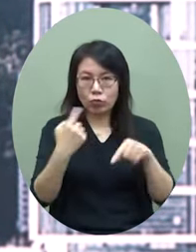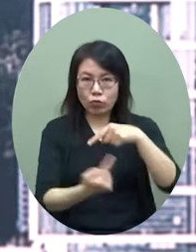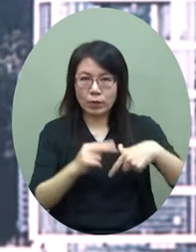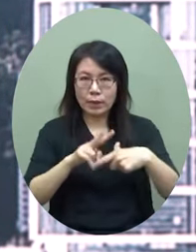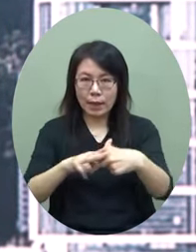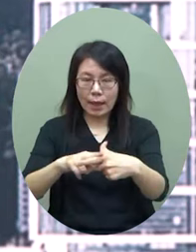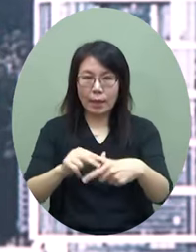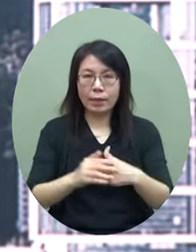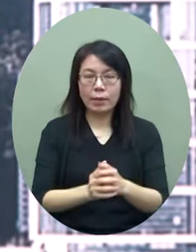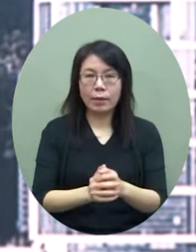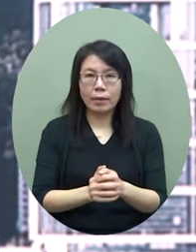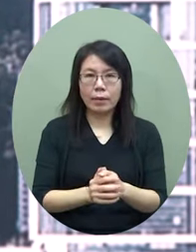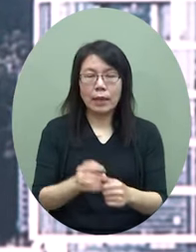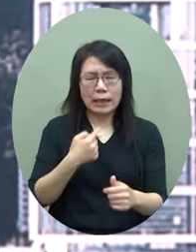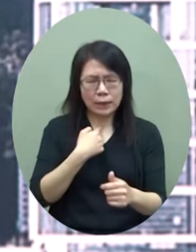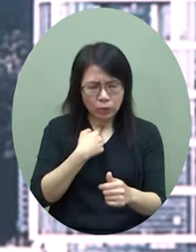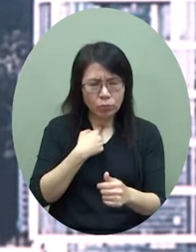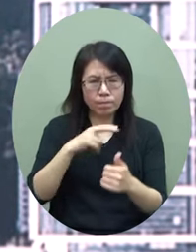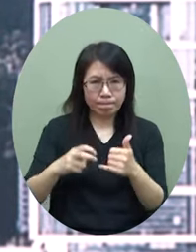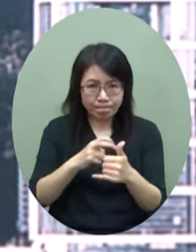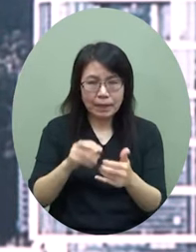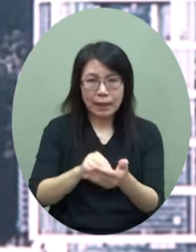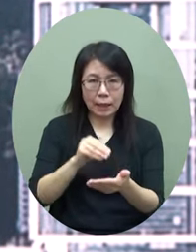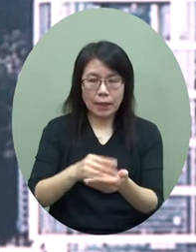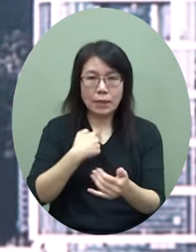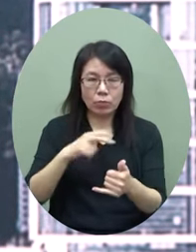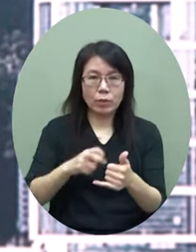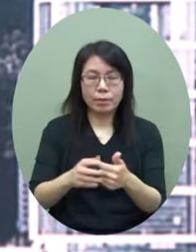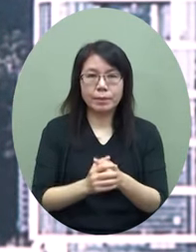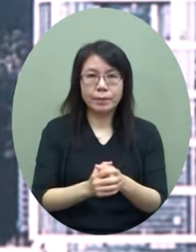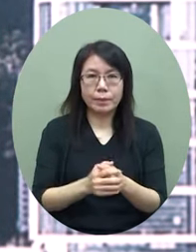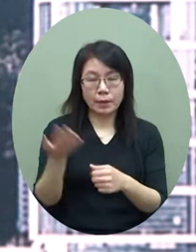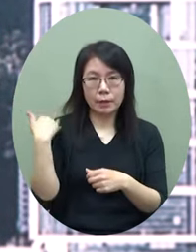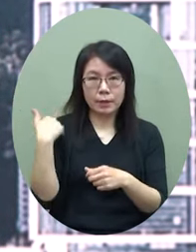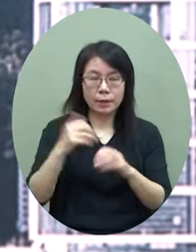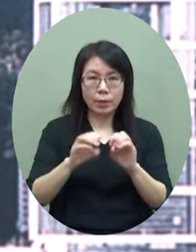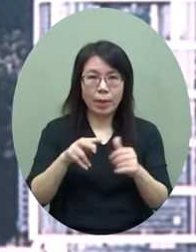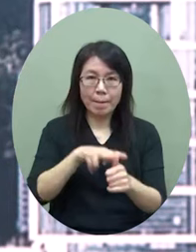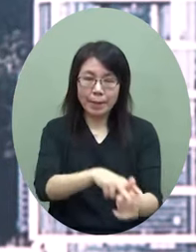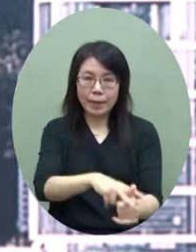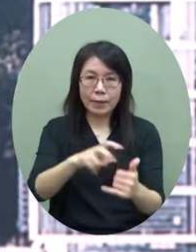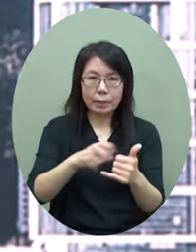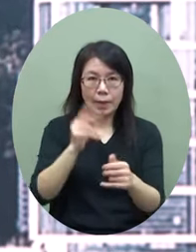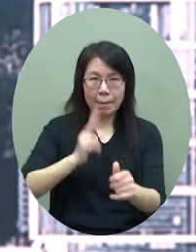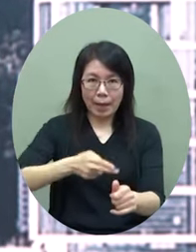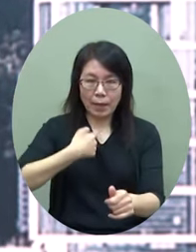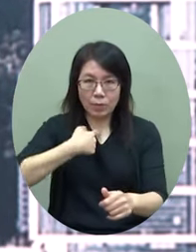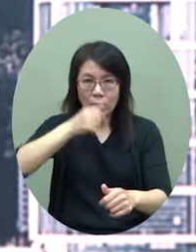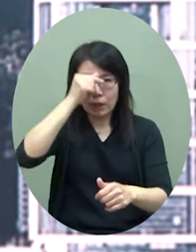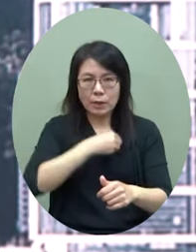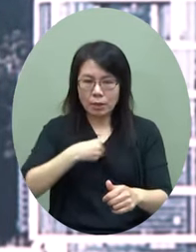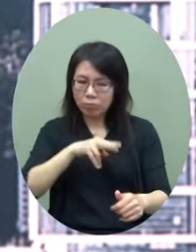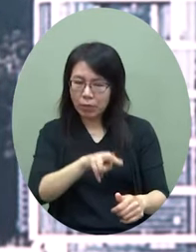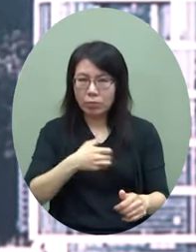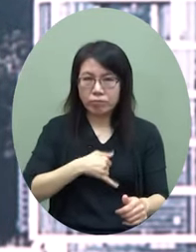的衰检必检我们已经是早前出了一个强制检测令就是医生如果见